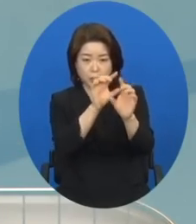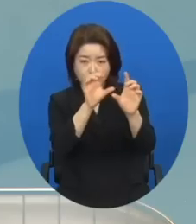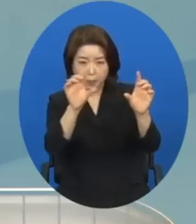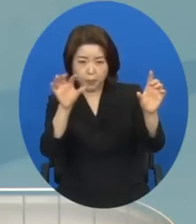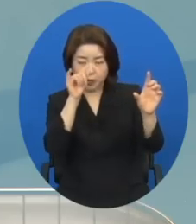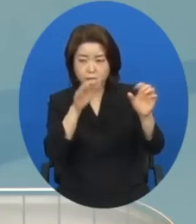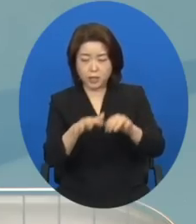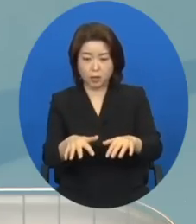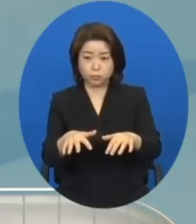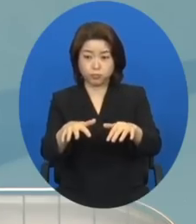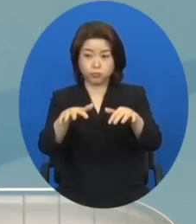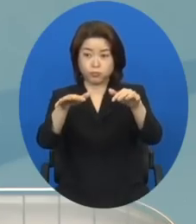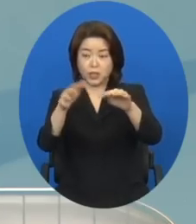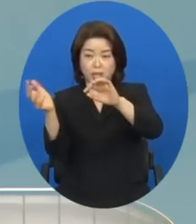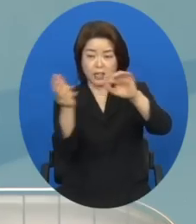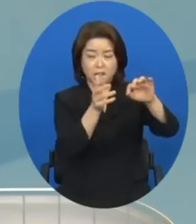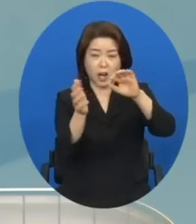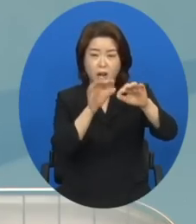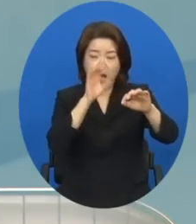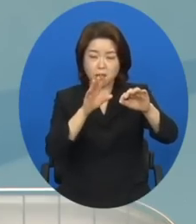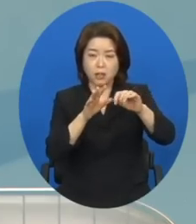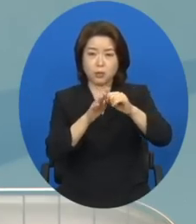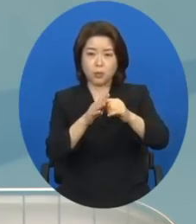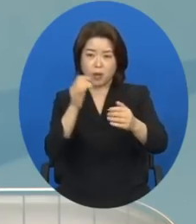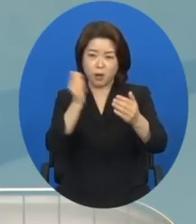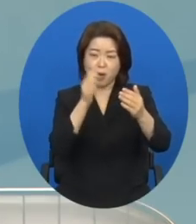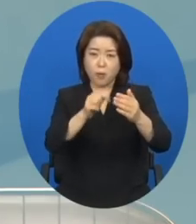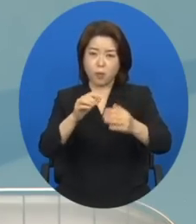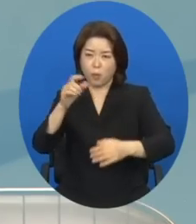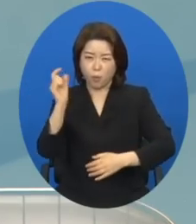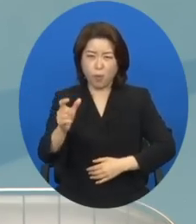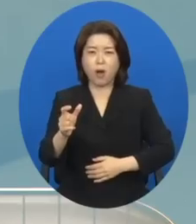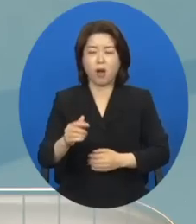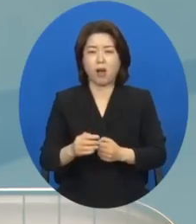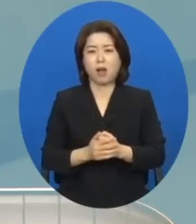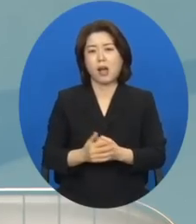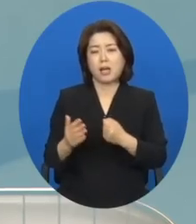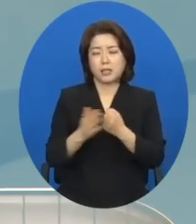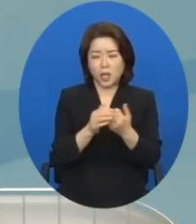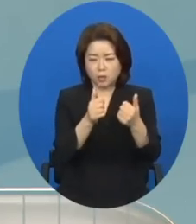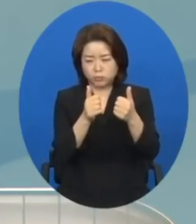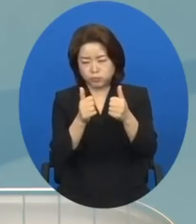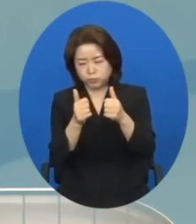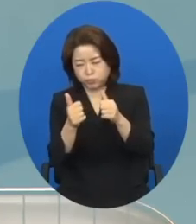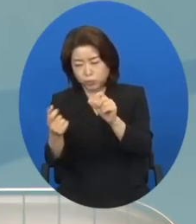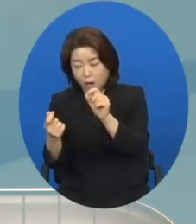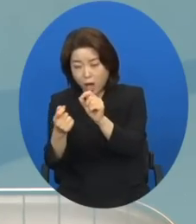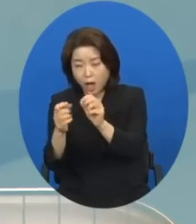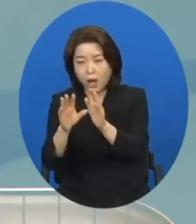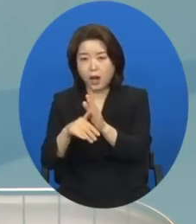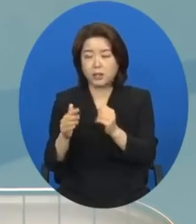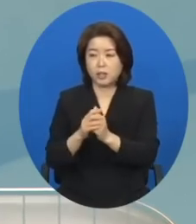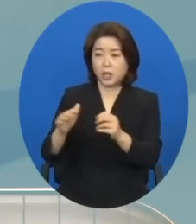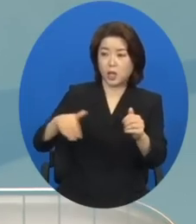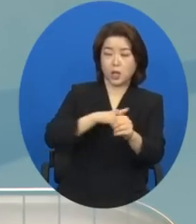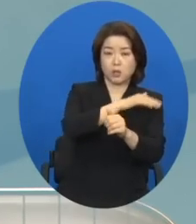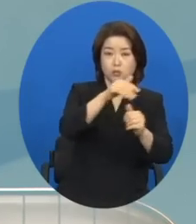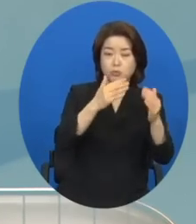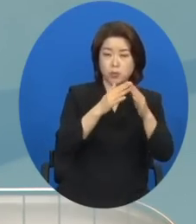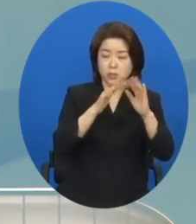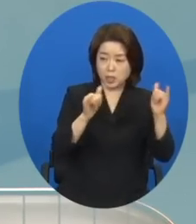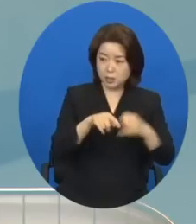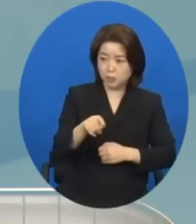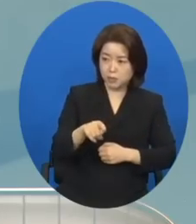창문이 열리지도 않고 이게 깨지지도 않는 겁니다. 거의 이제는 그 죽어가는 바로 그 시점에 이웃 주민들이 그를 발견하고 막